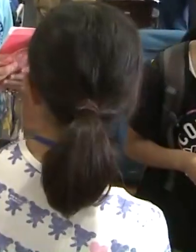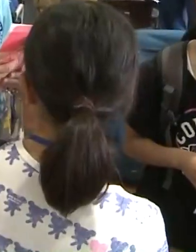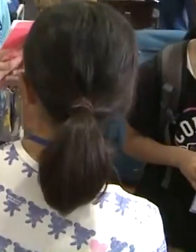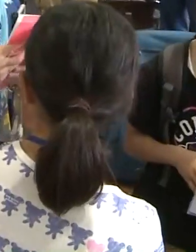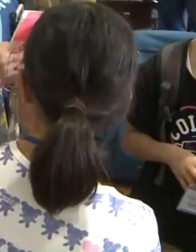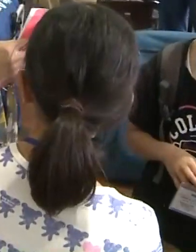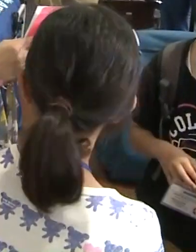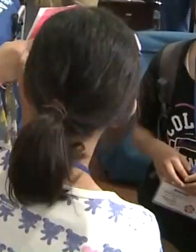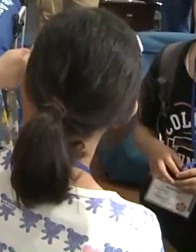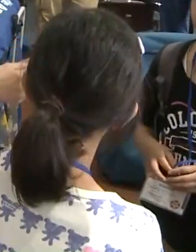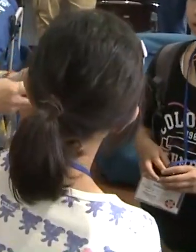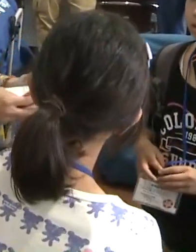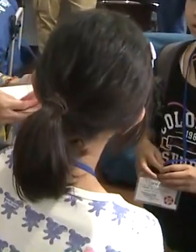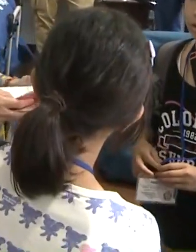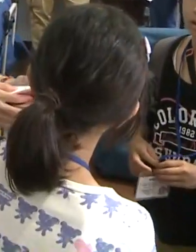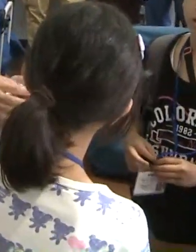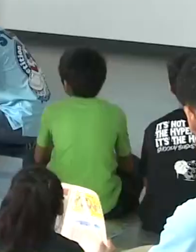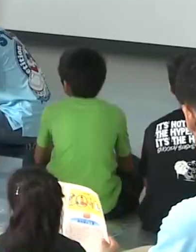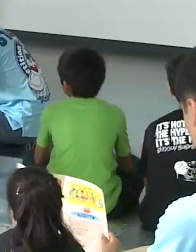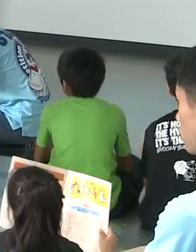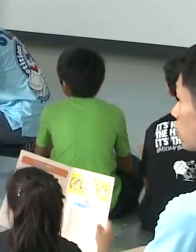メディカルラリーが開催されました。